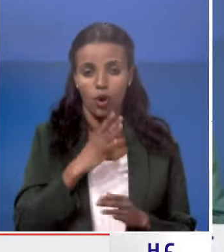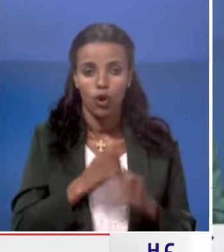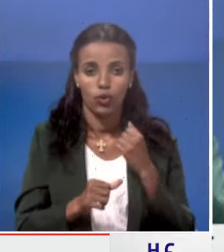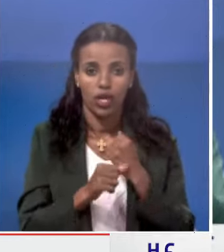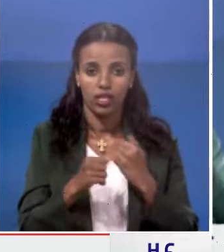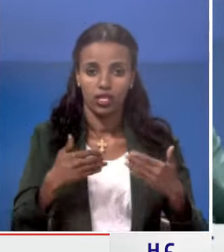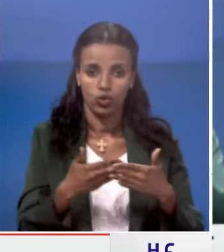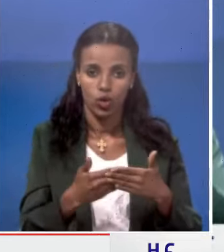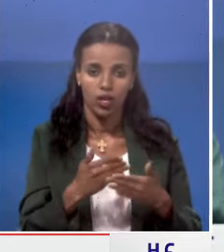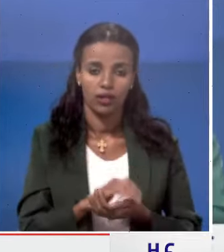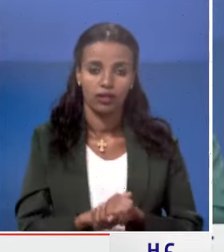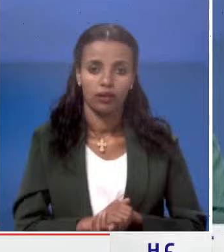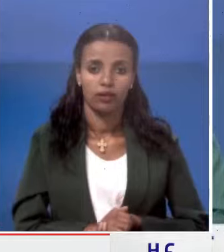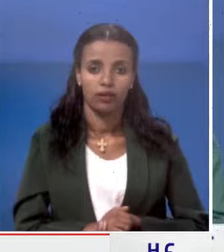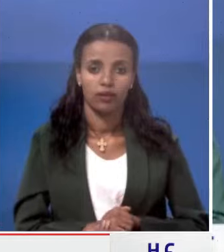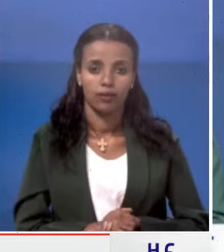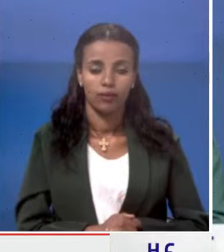ደርሷል።